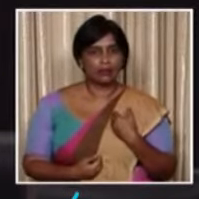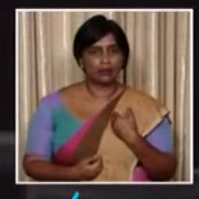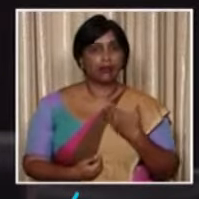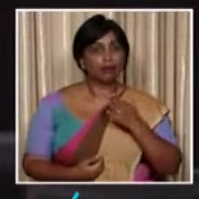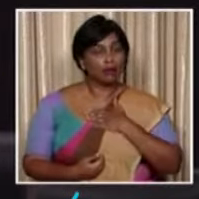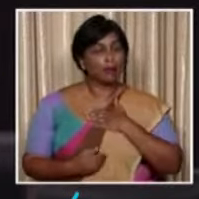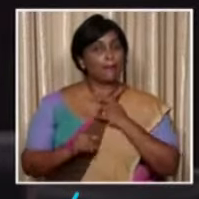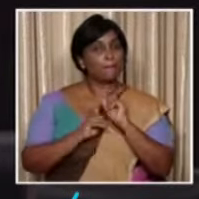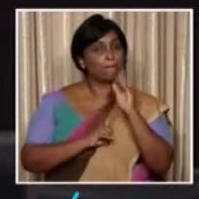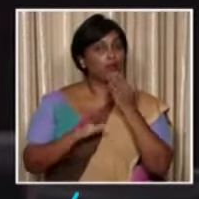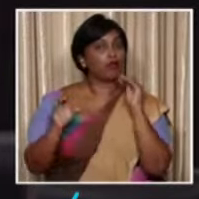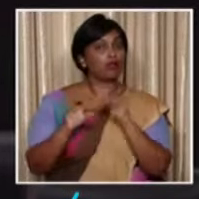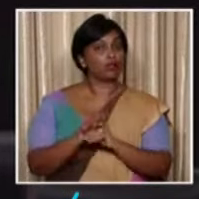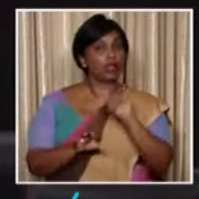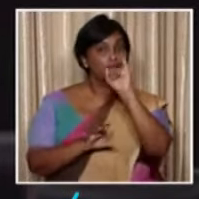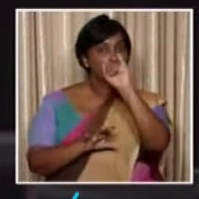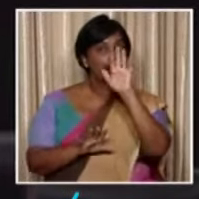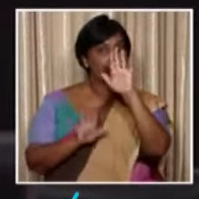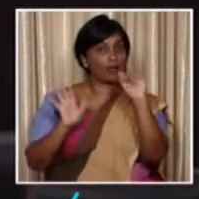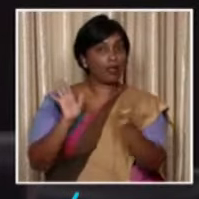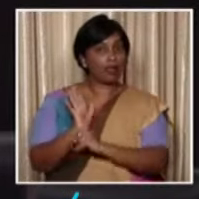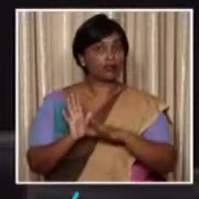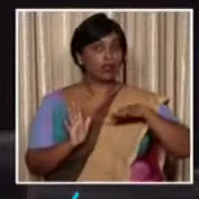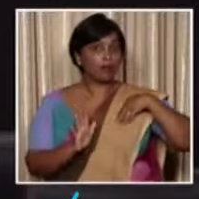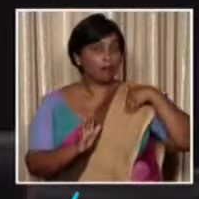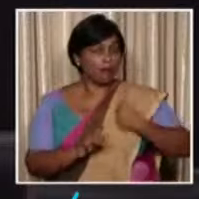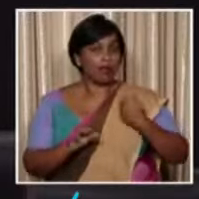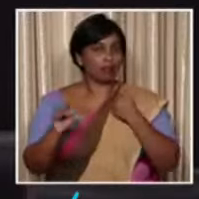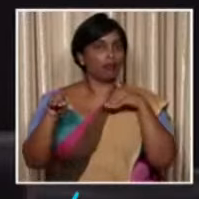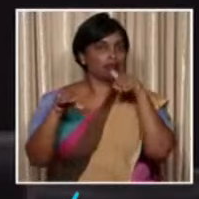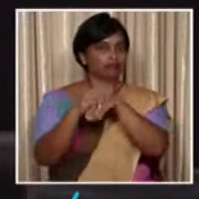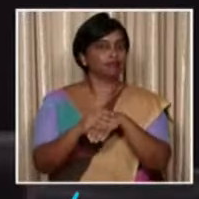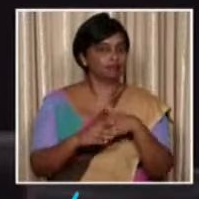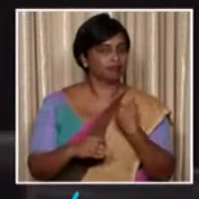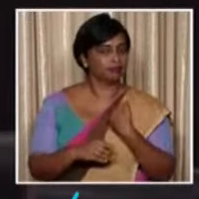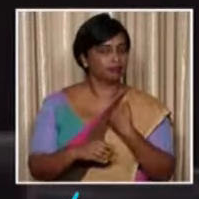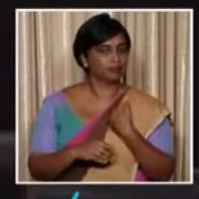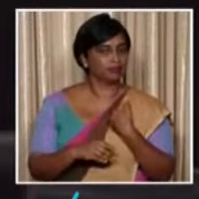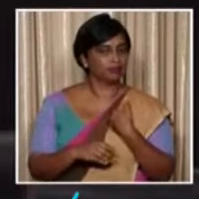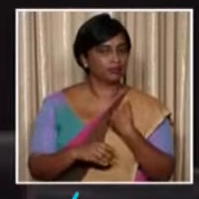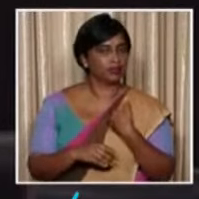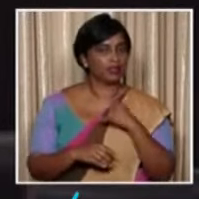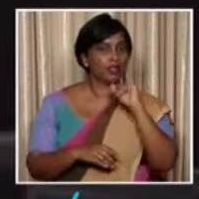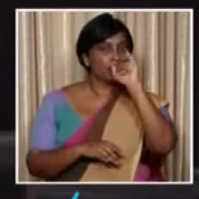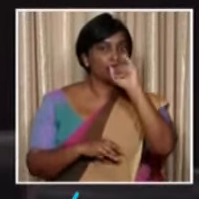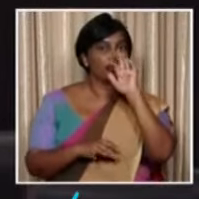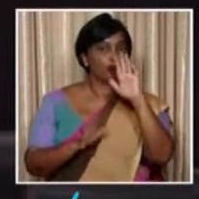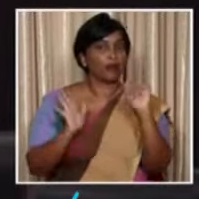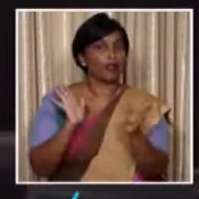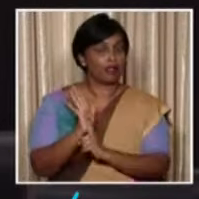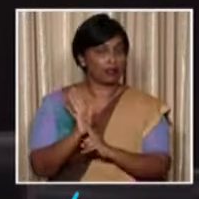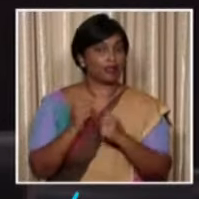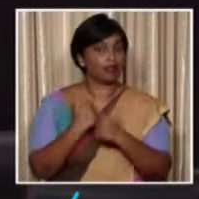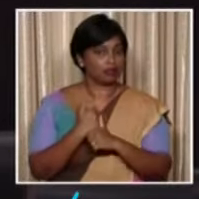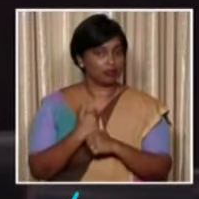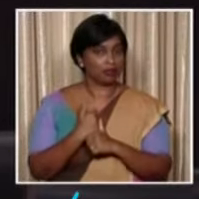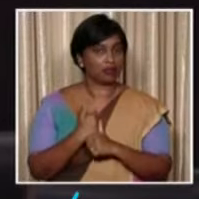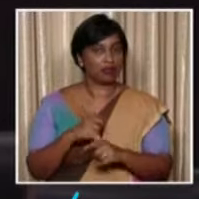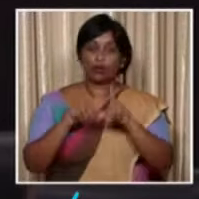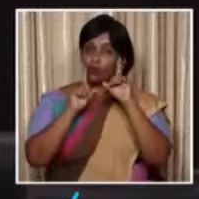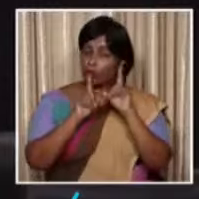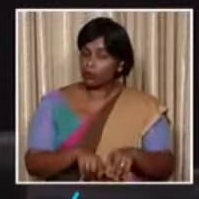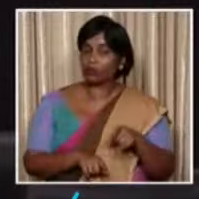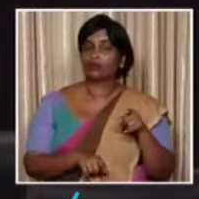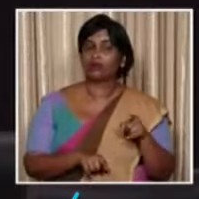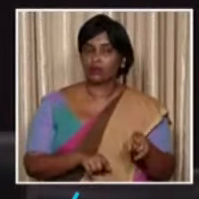මම පාර්ලිමේන්තුවට ආවේ 69 ලක්ෂයේ ප්‍රධාන දායකෙක් විදියට ඔය 69 ලක්ෂය හදන්න ඒ වගේම